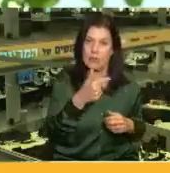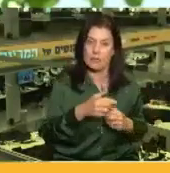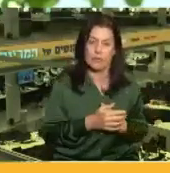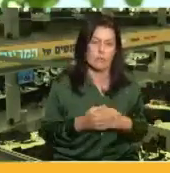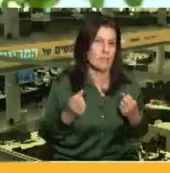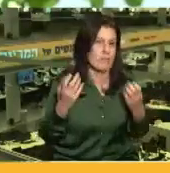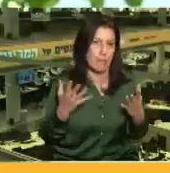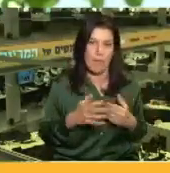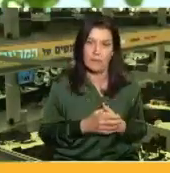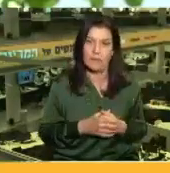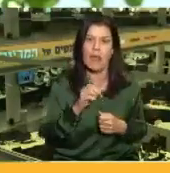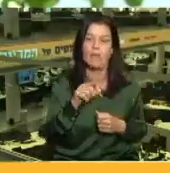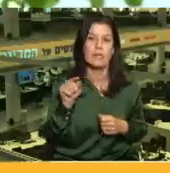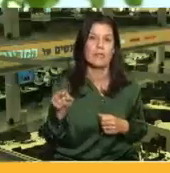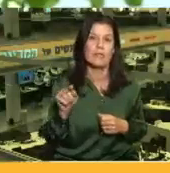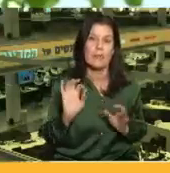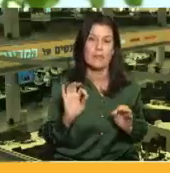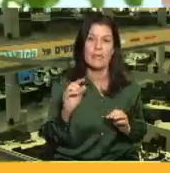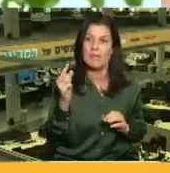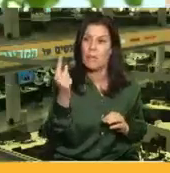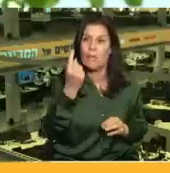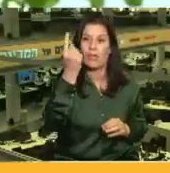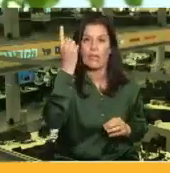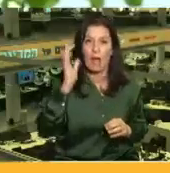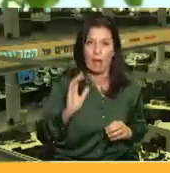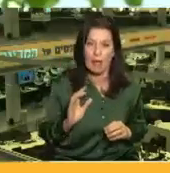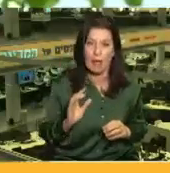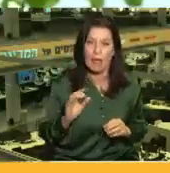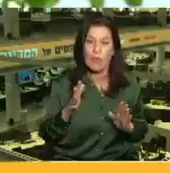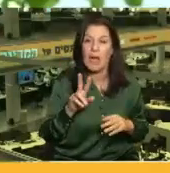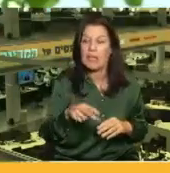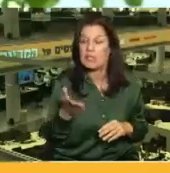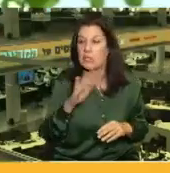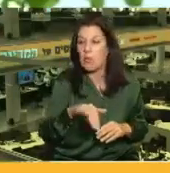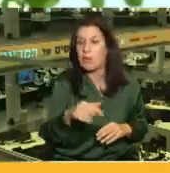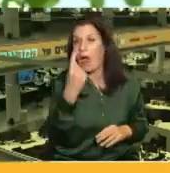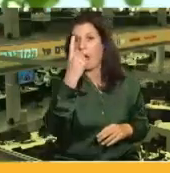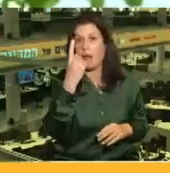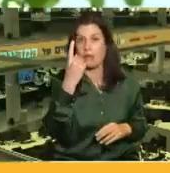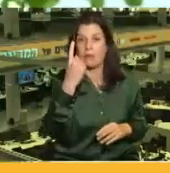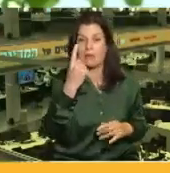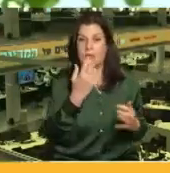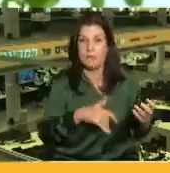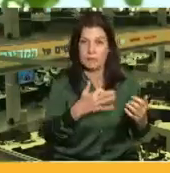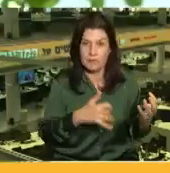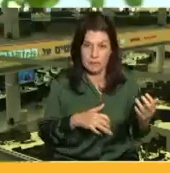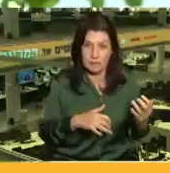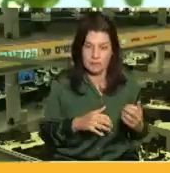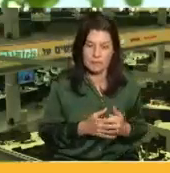מדהימה, אבל היא בין הבודדות, ברמת בודדות, אני יכולה לספור לך אולי יד אחת, נגניות שנמצאות